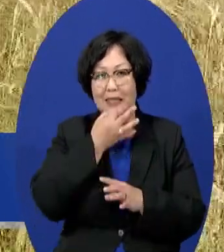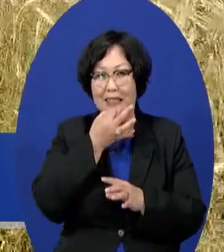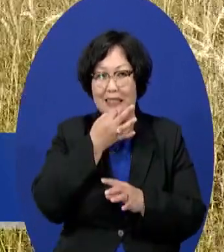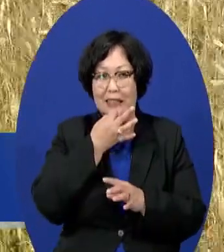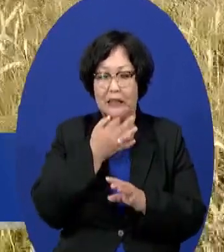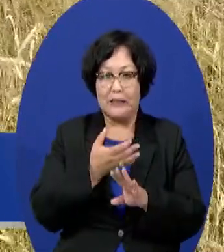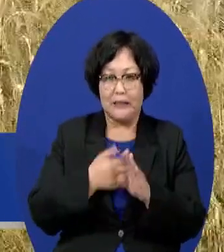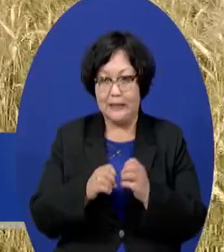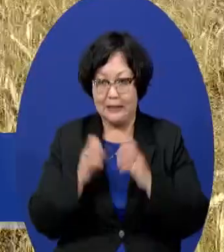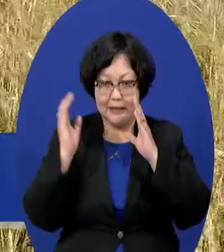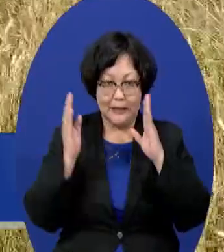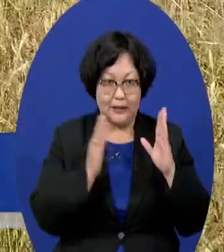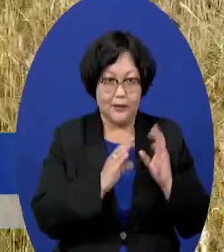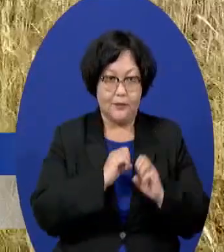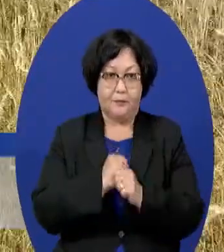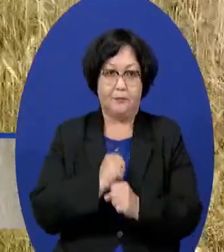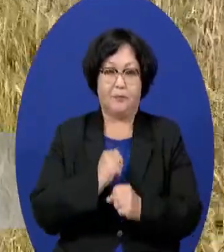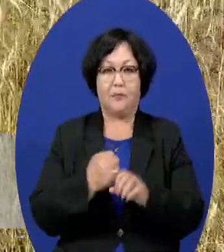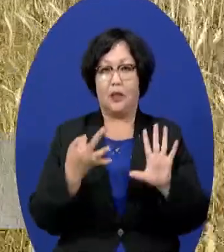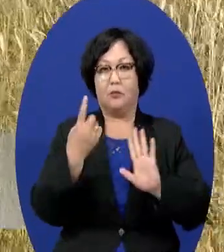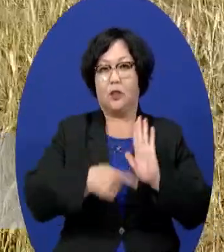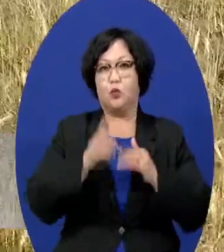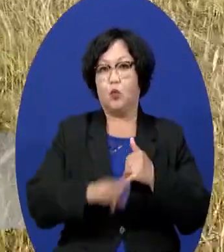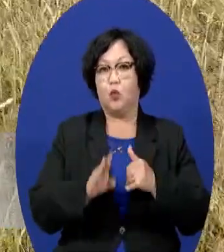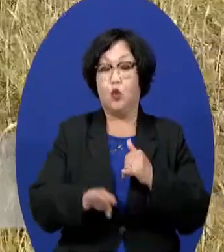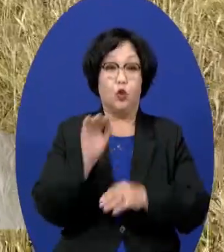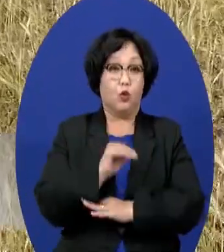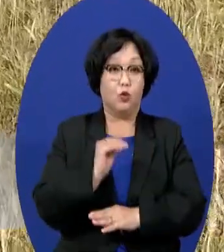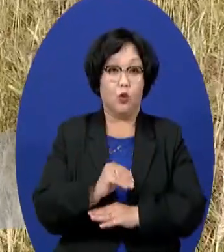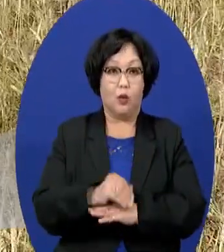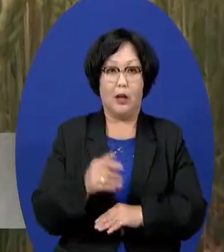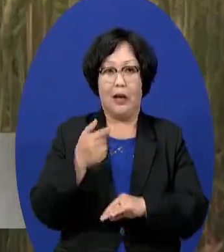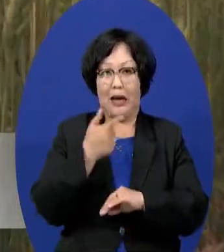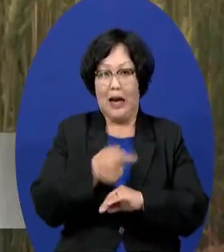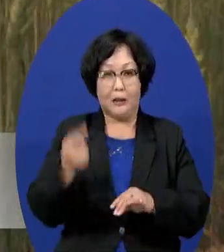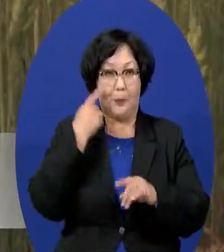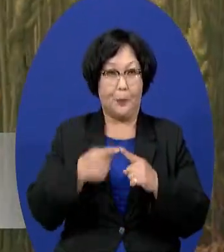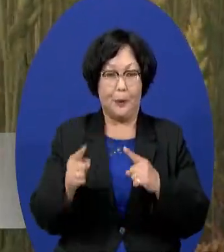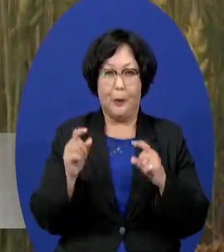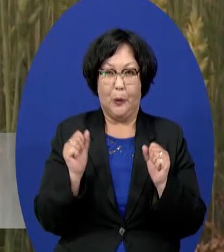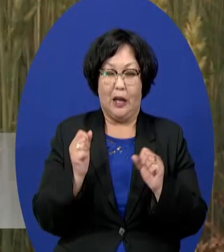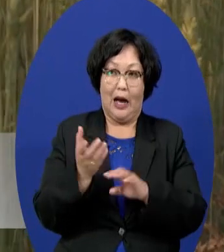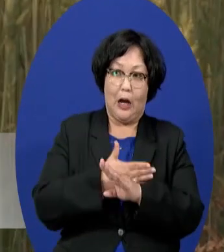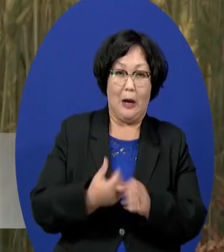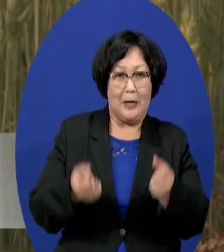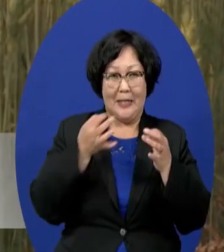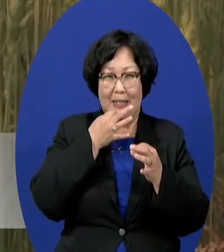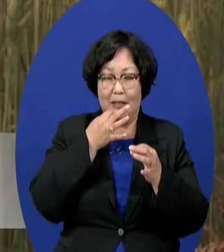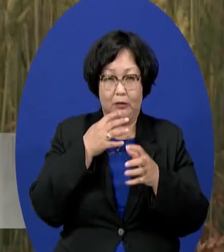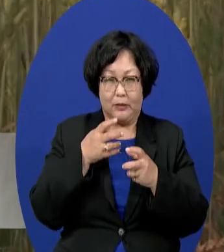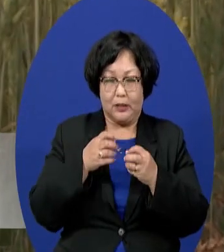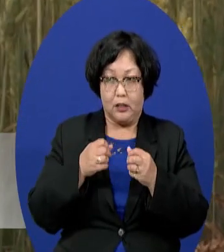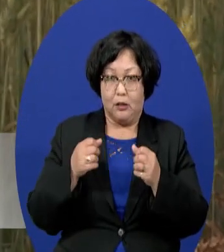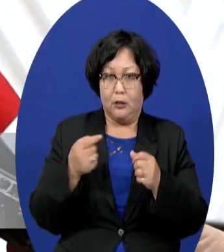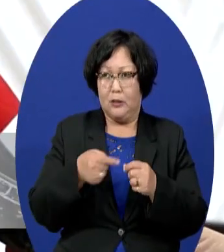ажил тарайн талбайд идэвхтэй байна. 8 сарын сүүлийн хэд хоногийн зочир хүүтрэлийг давчхал ургац хураалтын ажил эхлэхэд ерөнхийдөө бэлэн